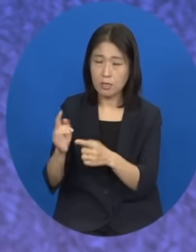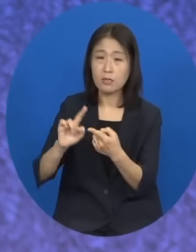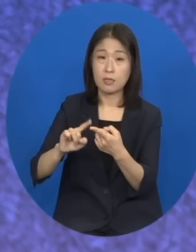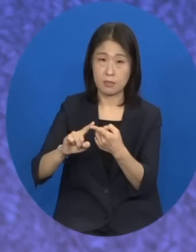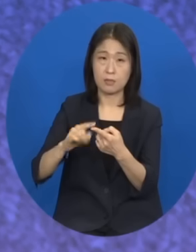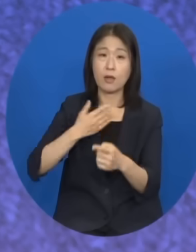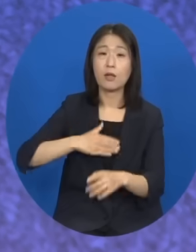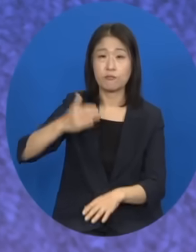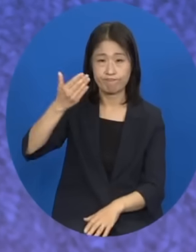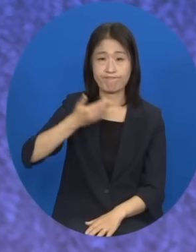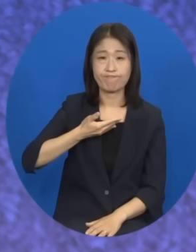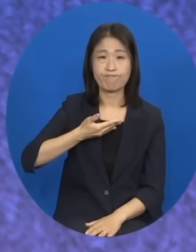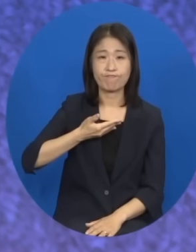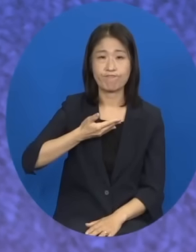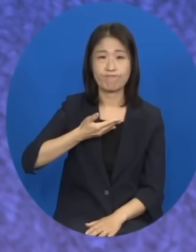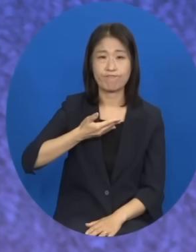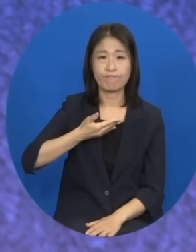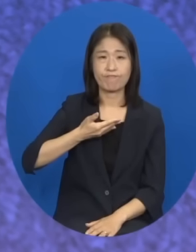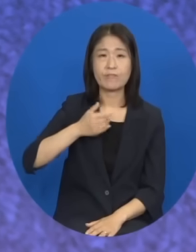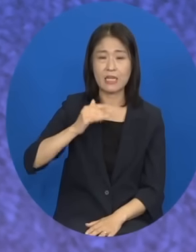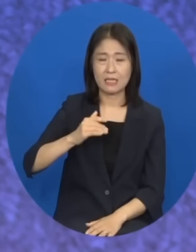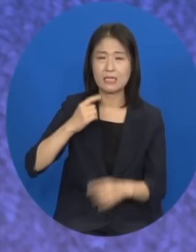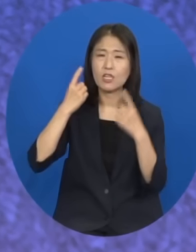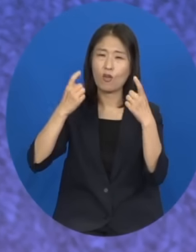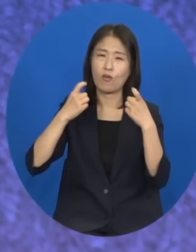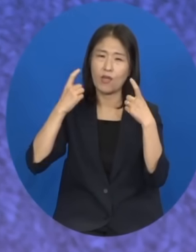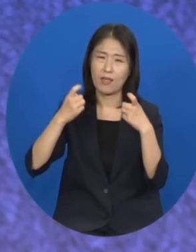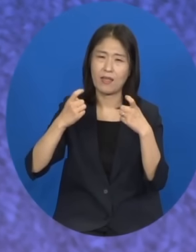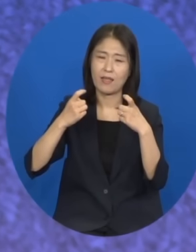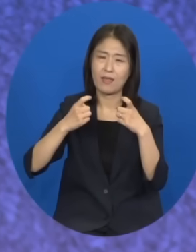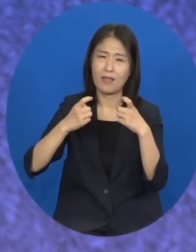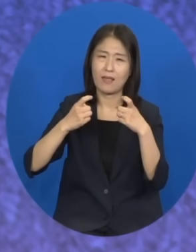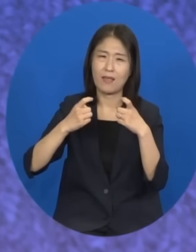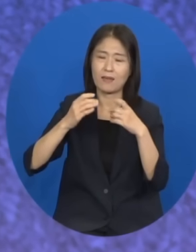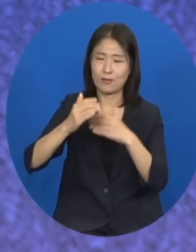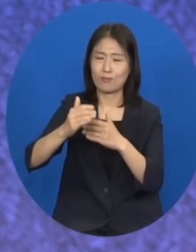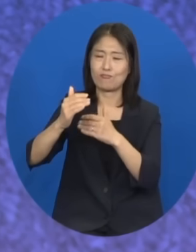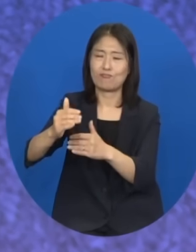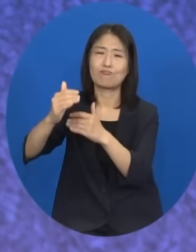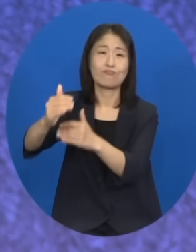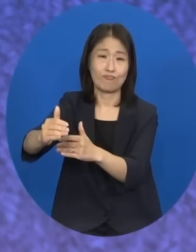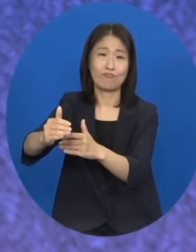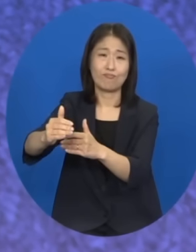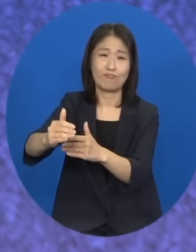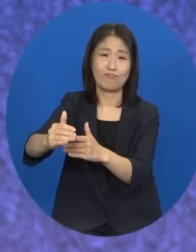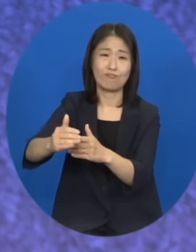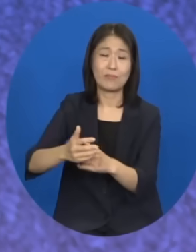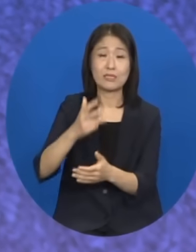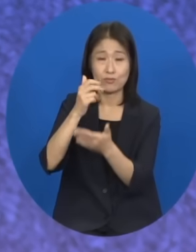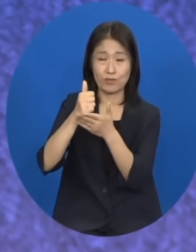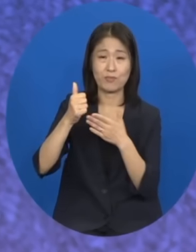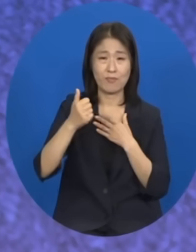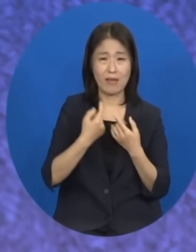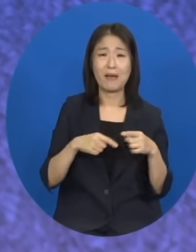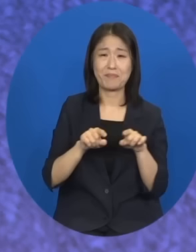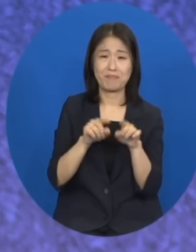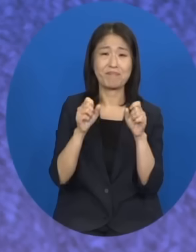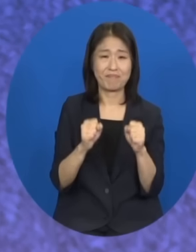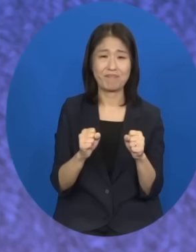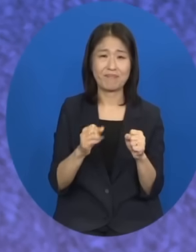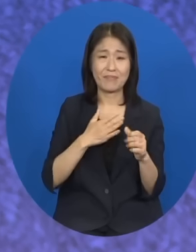주시는 여정이었던 것을 깨달았습니다. 주님은 우리와 함께 계세요. 제